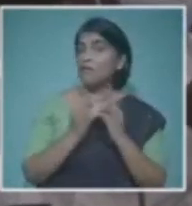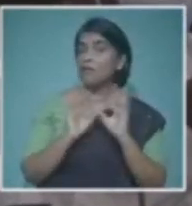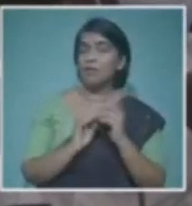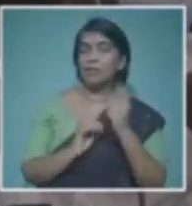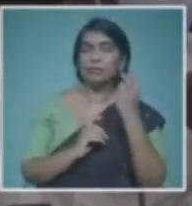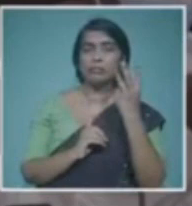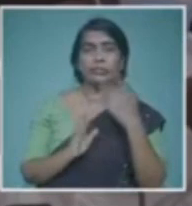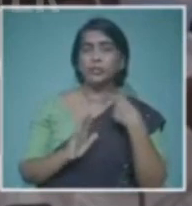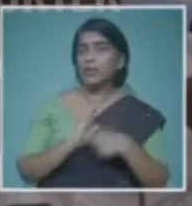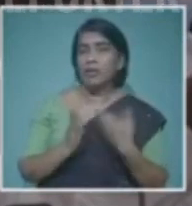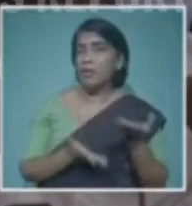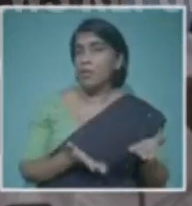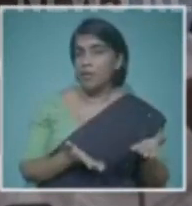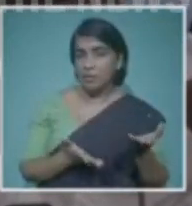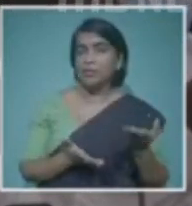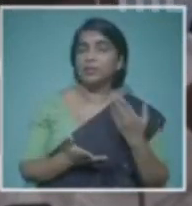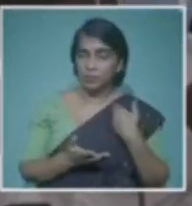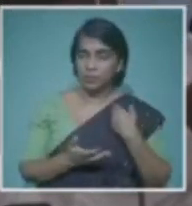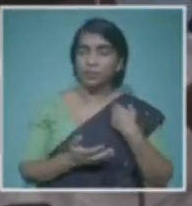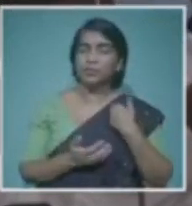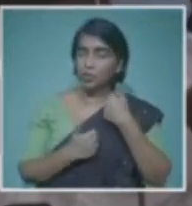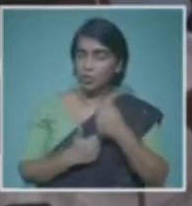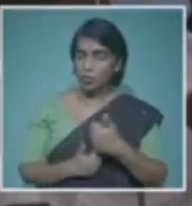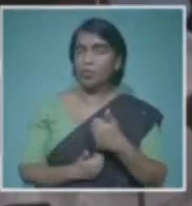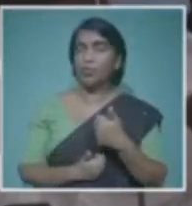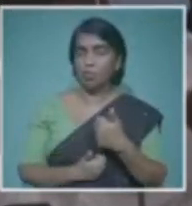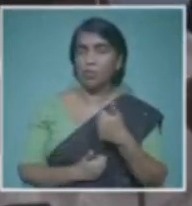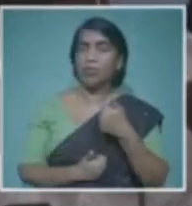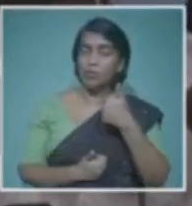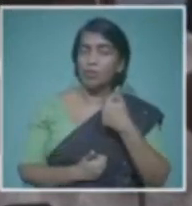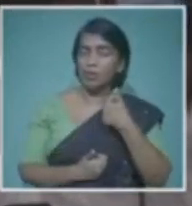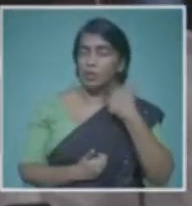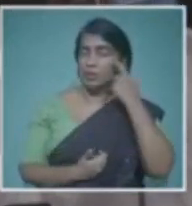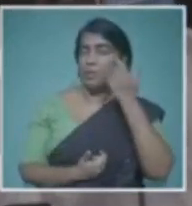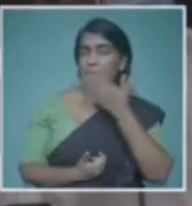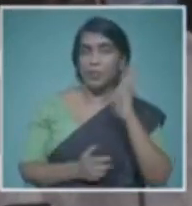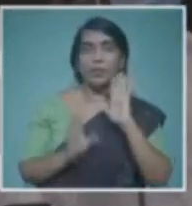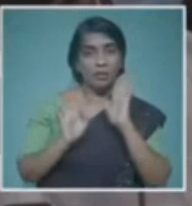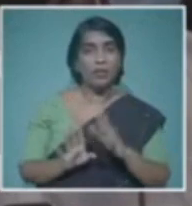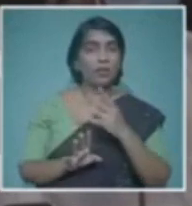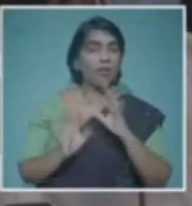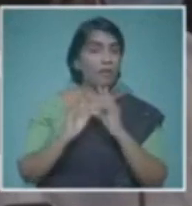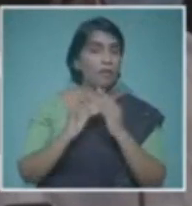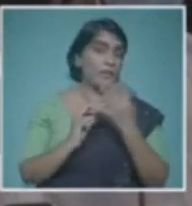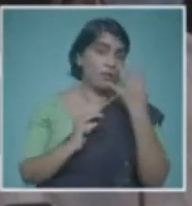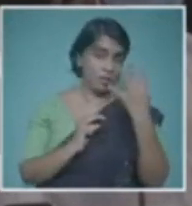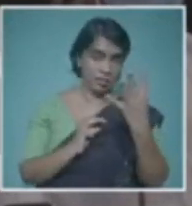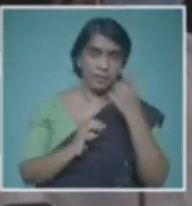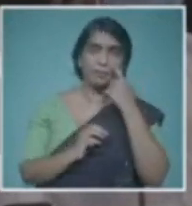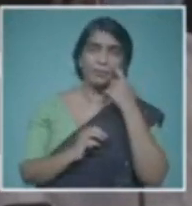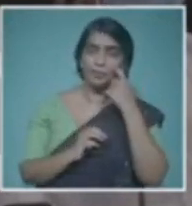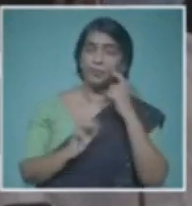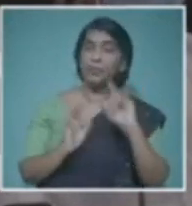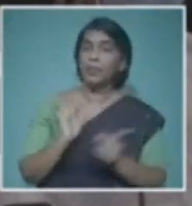පවුල් කීයෙන් කීයද මේ රටේ ඉන්න කියන එක අපිට හොඳ හිතා ගන්න පුළුවන්. ඒ හතර දෙනෙක් ඉන්න